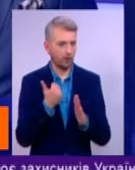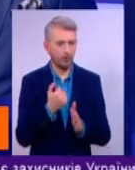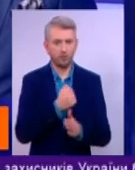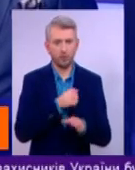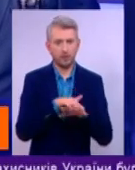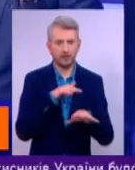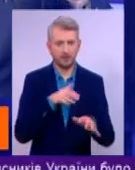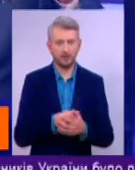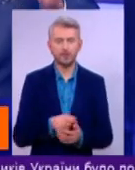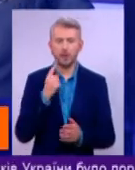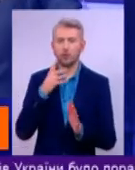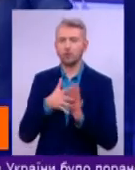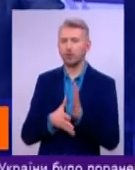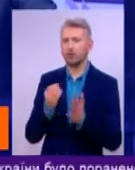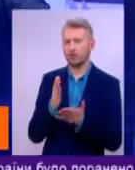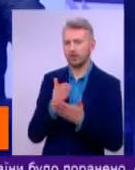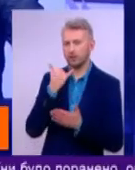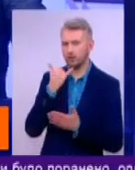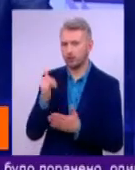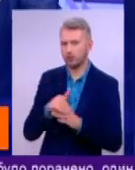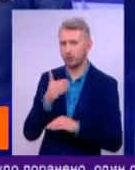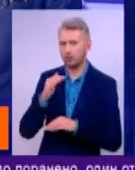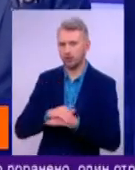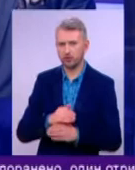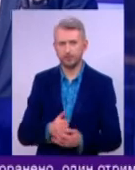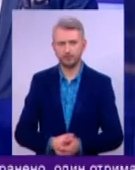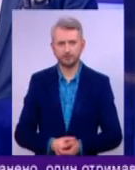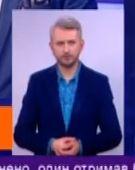Збройні Сили. Зрозуміло. Є ще дзвіночок. Доброго вечора. Слухаємо вас уважно.